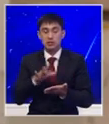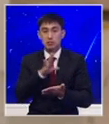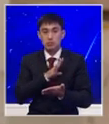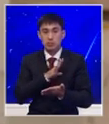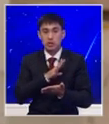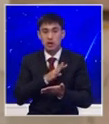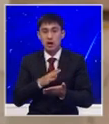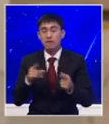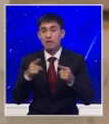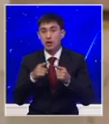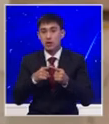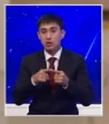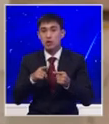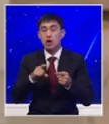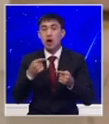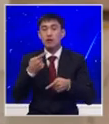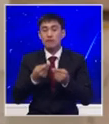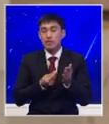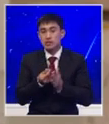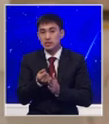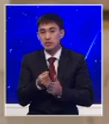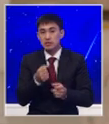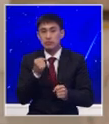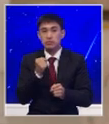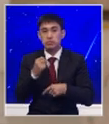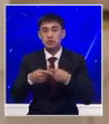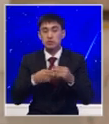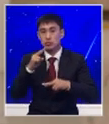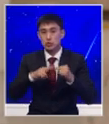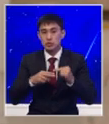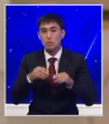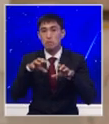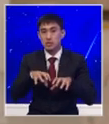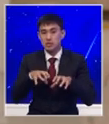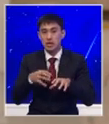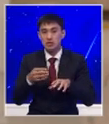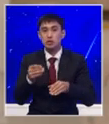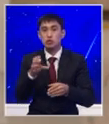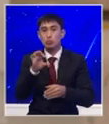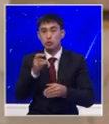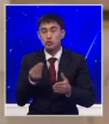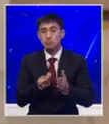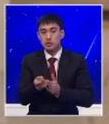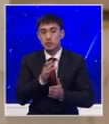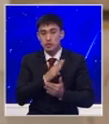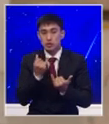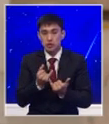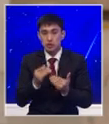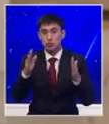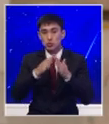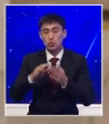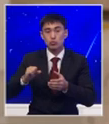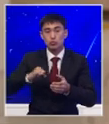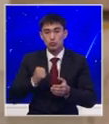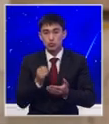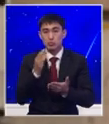приходилось снимать в аренду офисы, а также финансирование строилось за средства председателей и спонсорских пожертвований. Сейчас же Дому